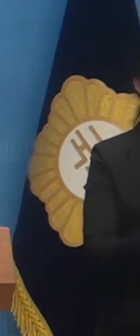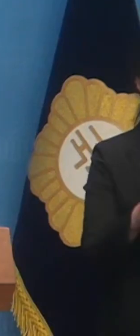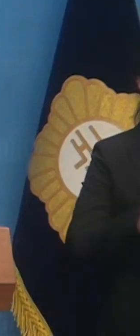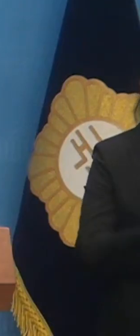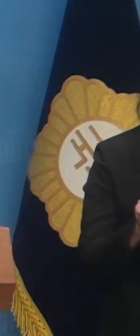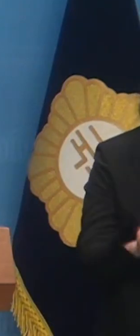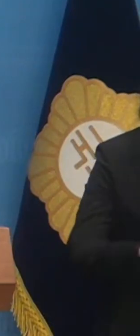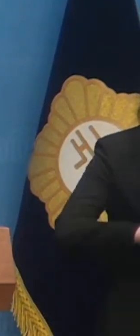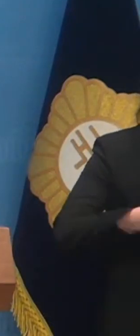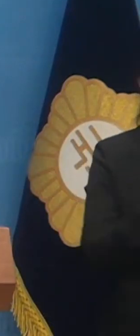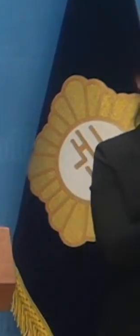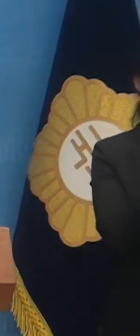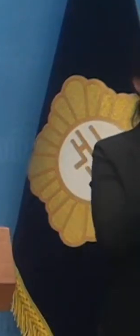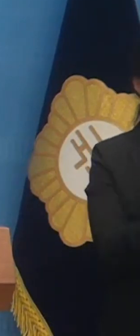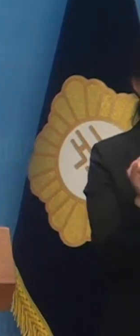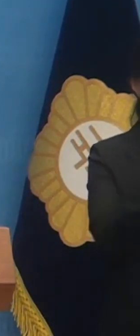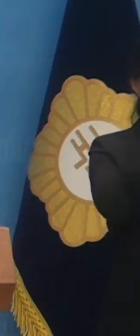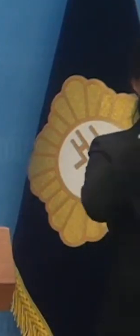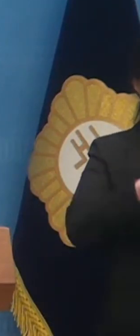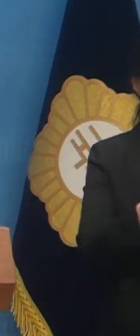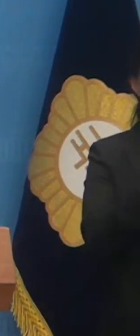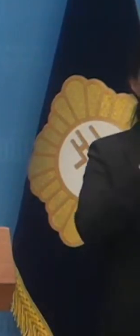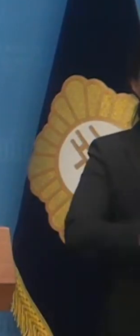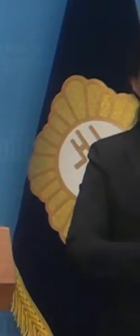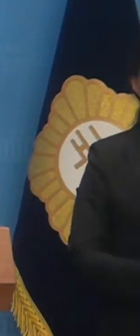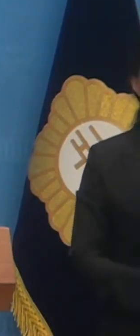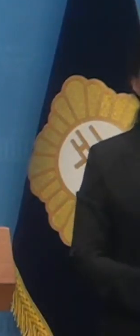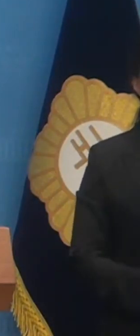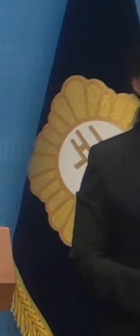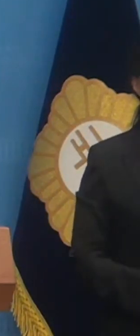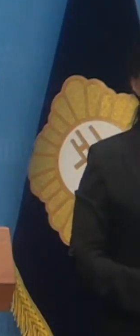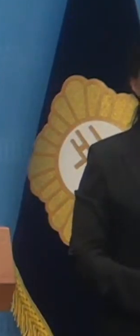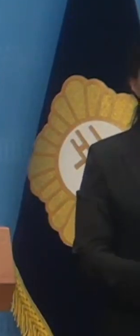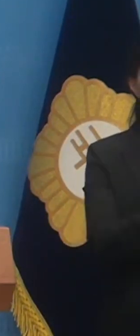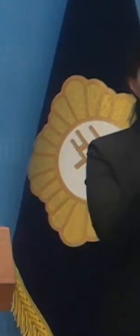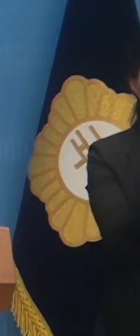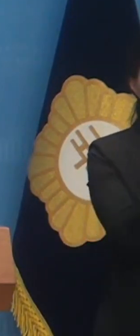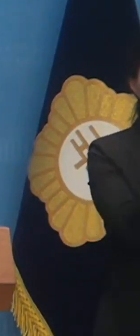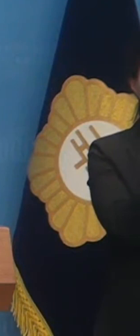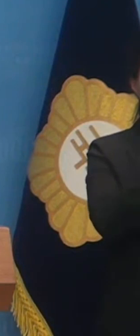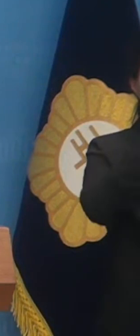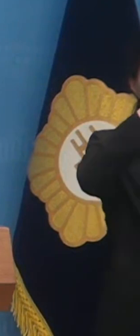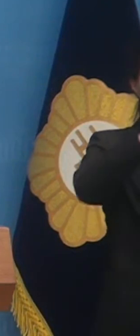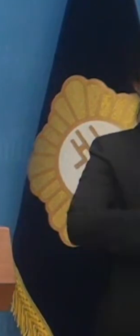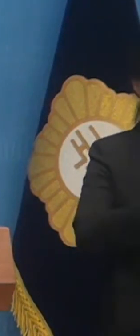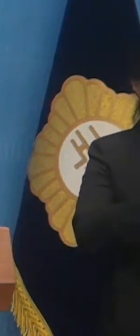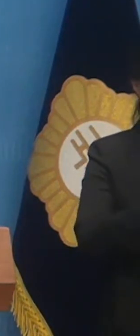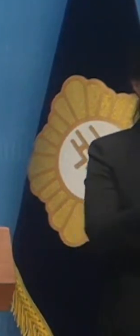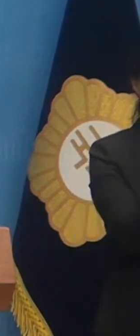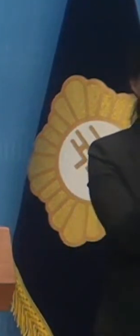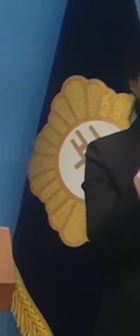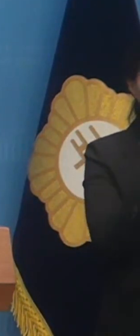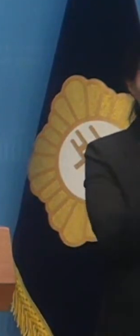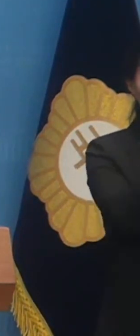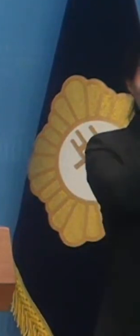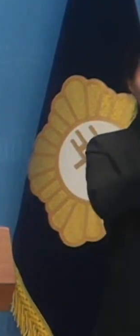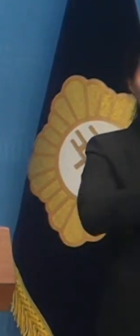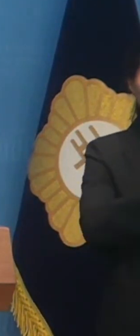반갑습니다. 국민의힘 대변인 이주도입니다. 자, 오광수 민정수석 제사은닉 의혹에 대해서